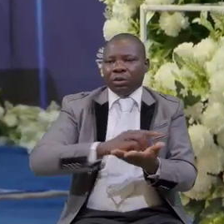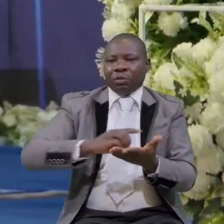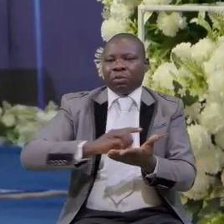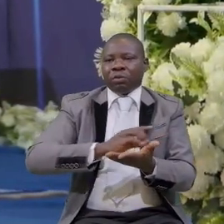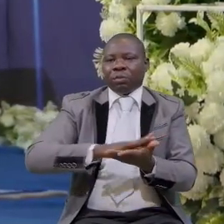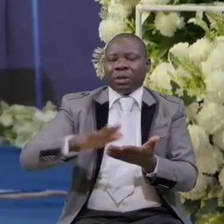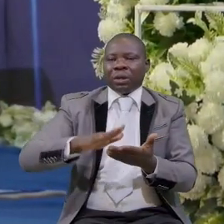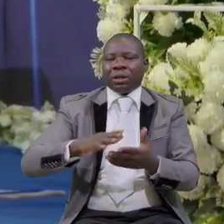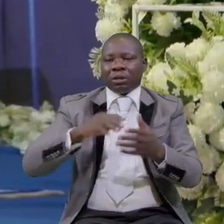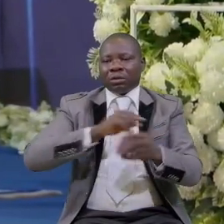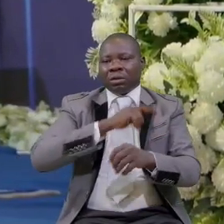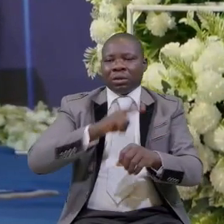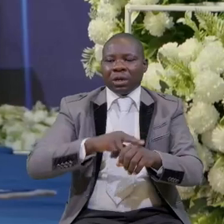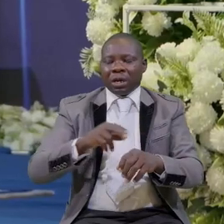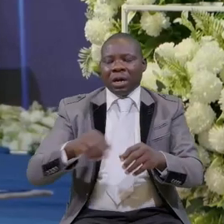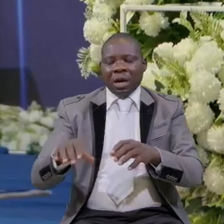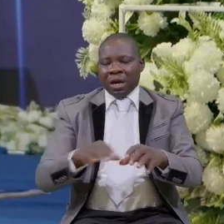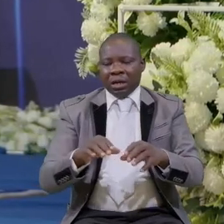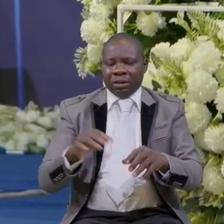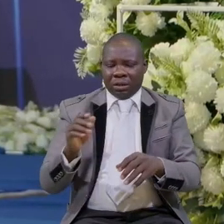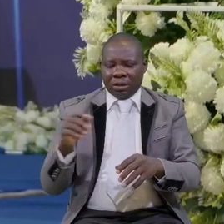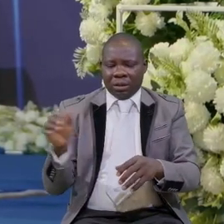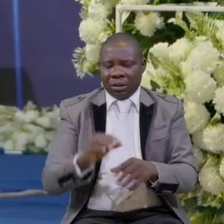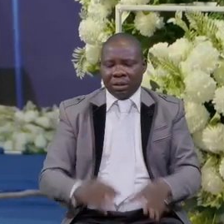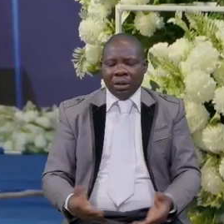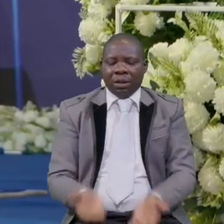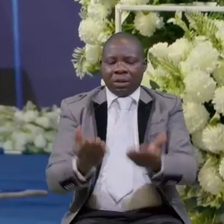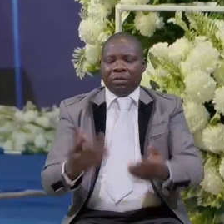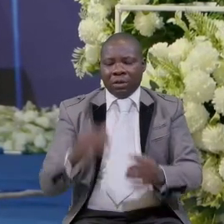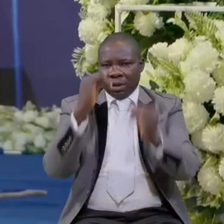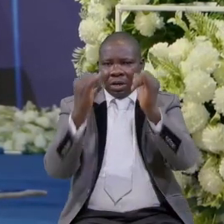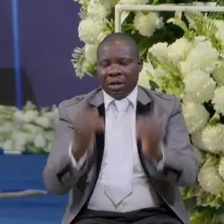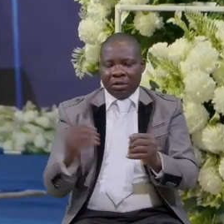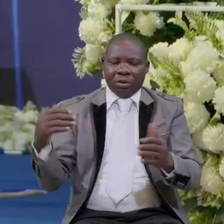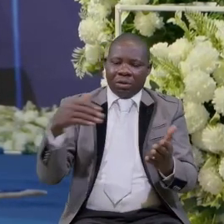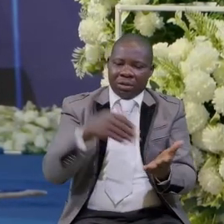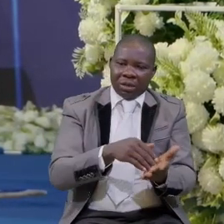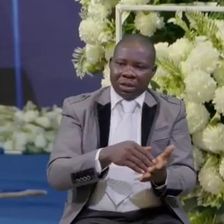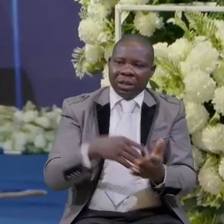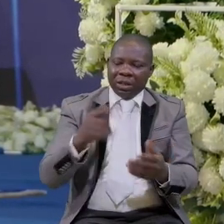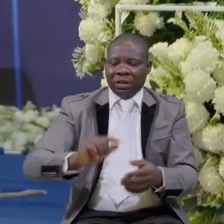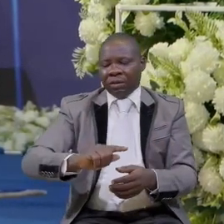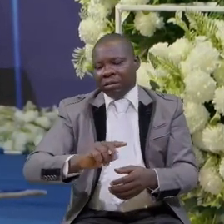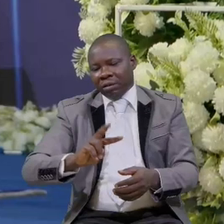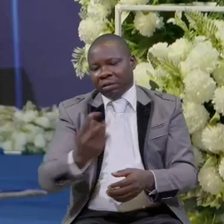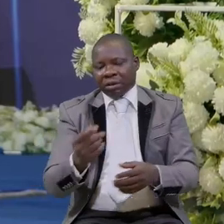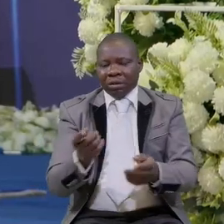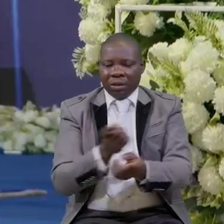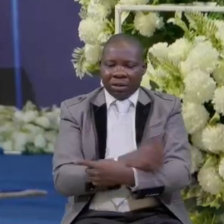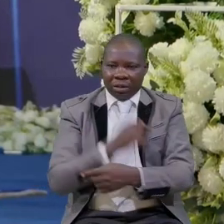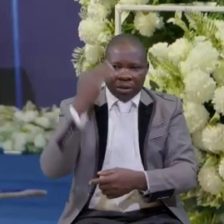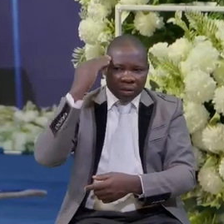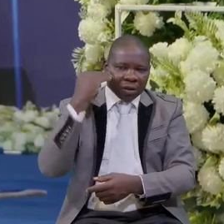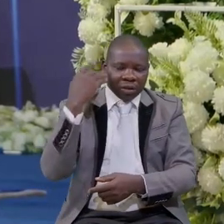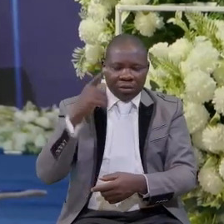ont redressé leur idole. Le lendemain matin, la tête de l'idole a été coupée.